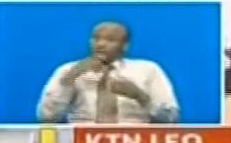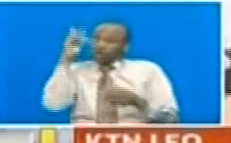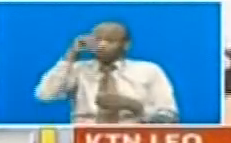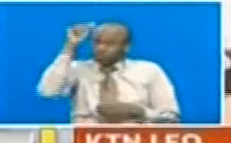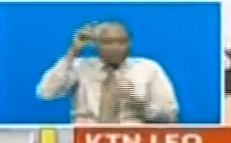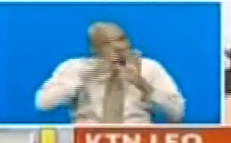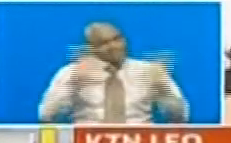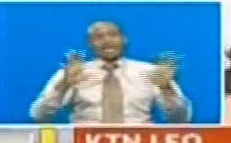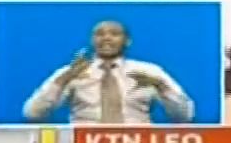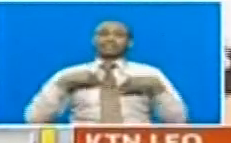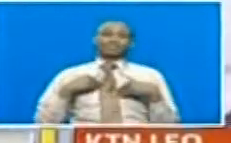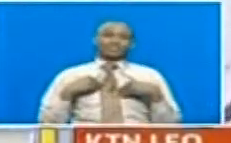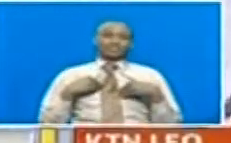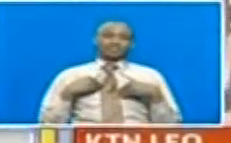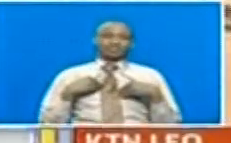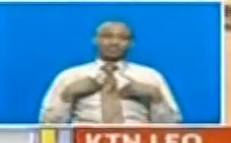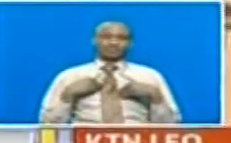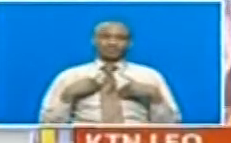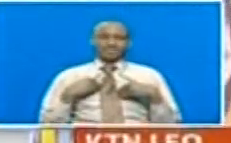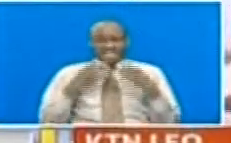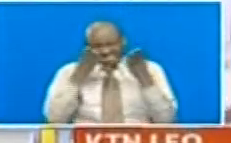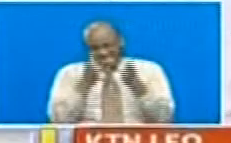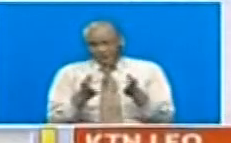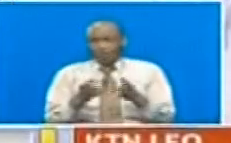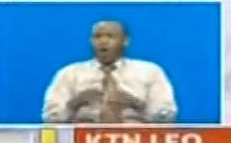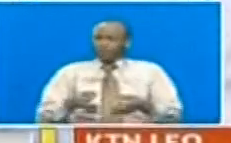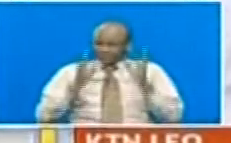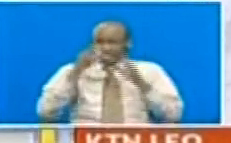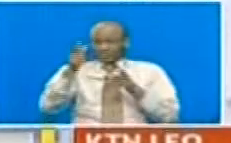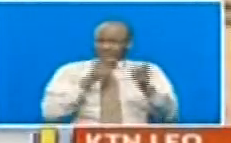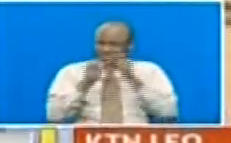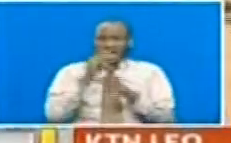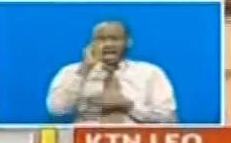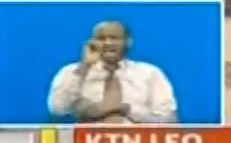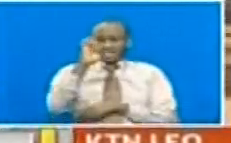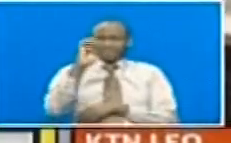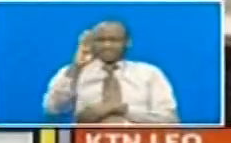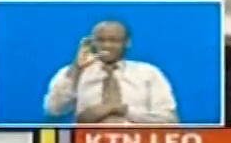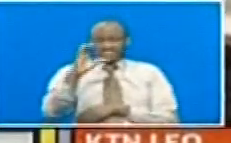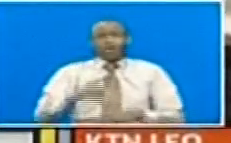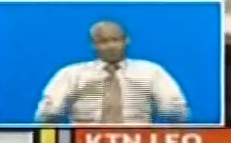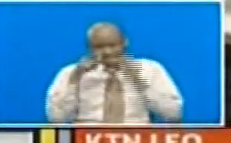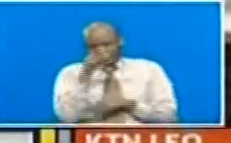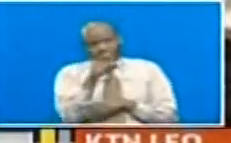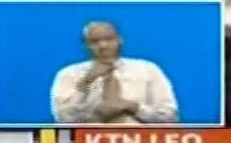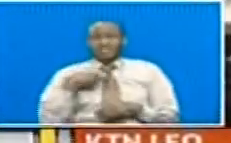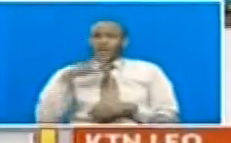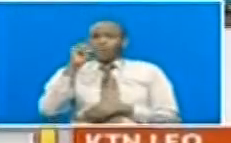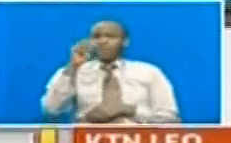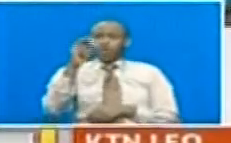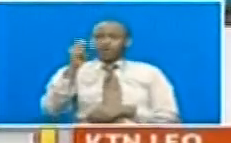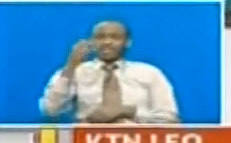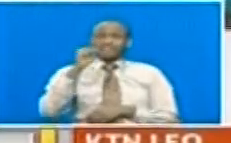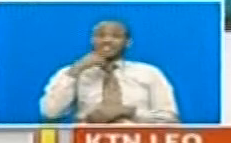zote mbili watakubali. Kulingana na afisa msimamizi wa IBC katika eneo hili, bwana Maurice Ligulu anaweza